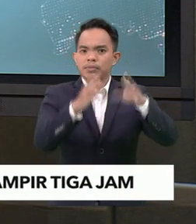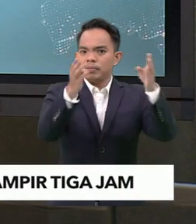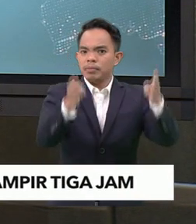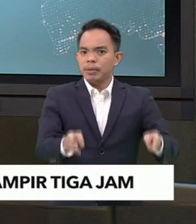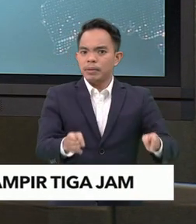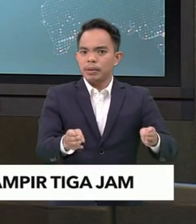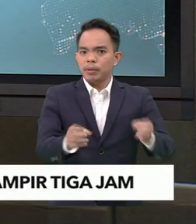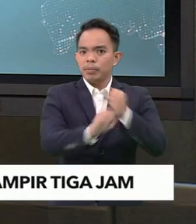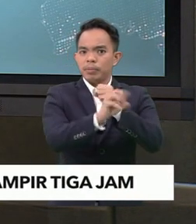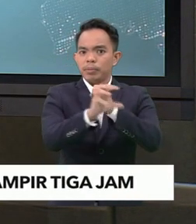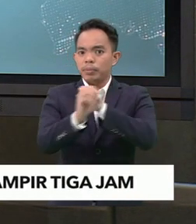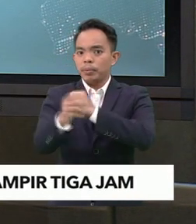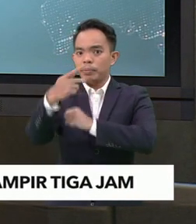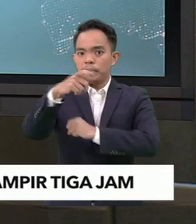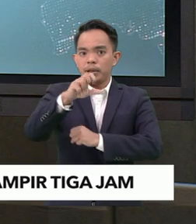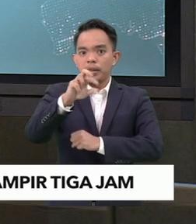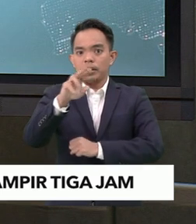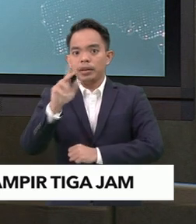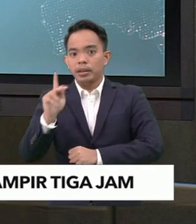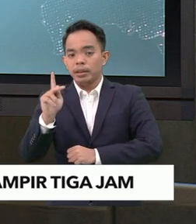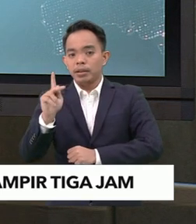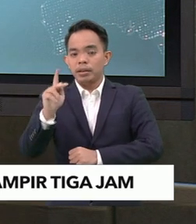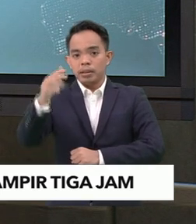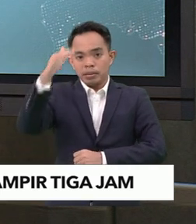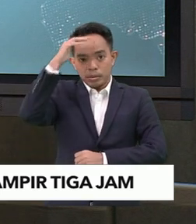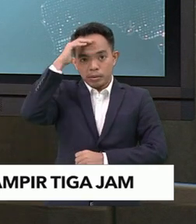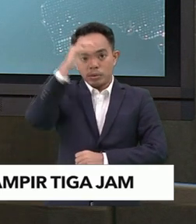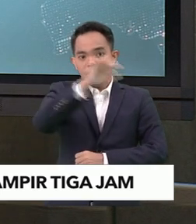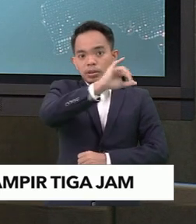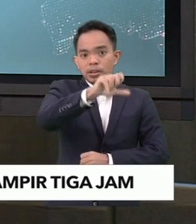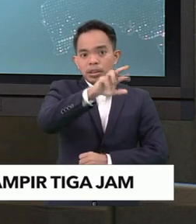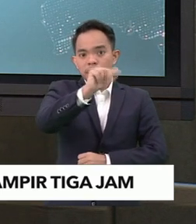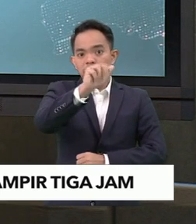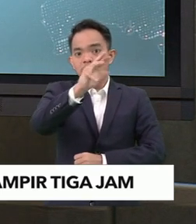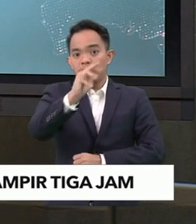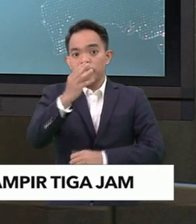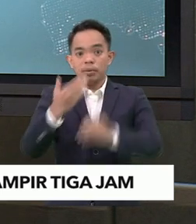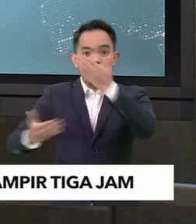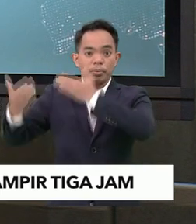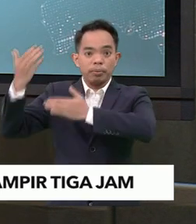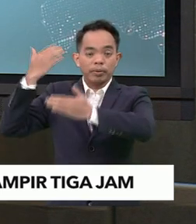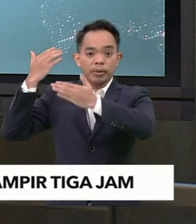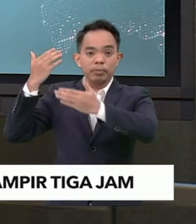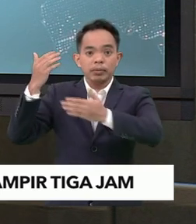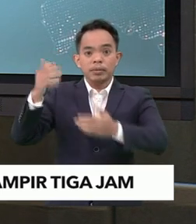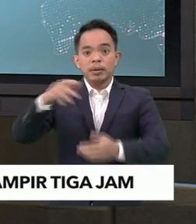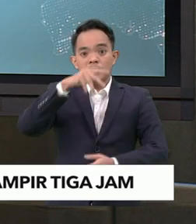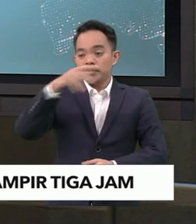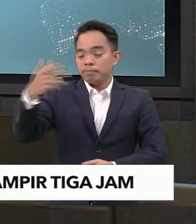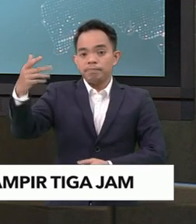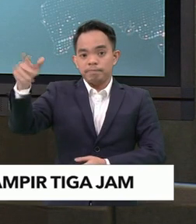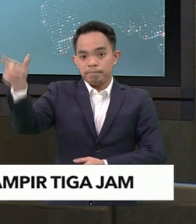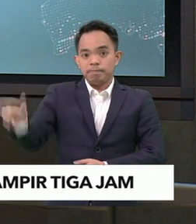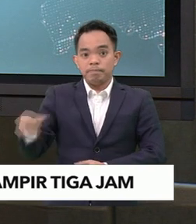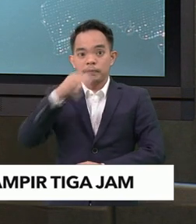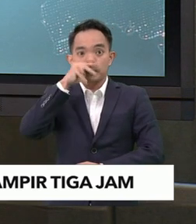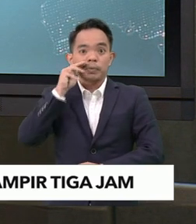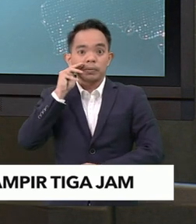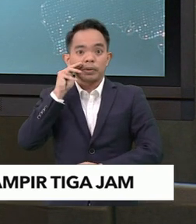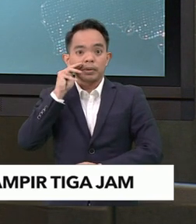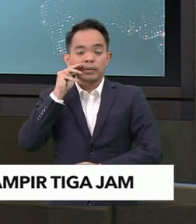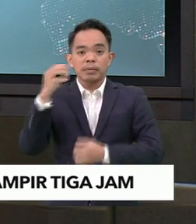camping pilihan Raya kecil dewan dengan negeri Simpang Jeram di Joho baru-baru ini keterangan pengurus perikatan nasional itu diambil